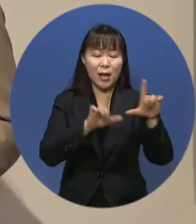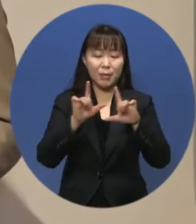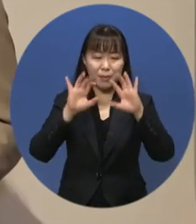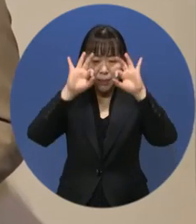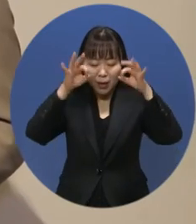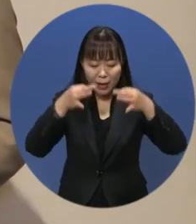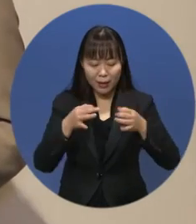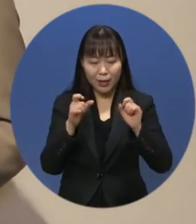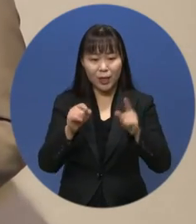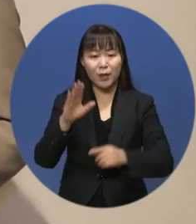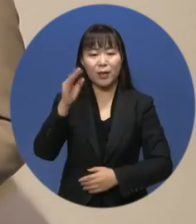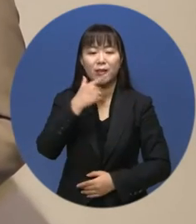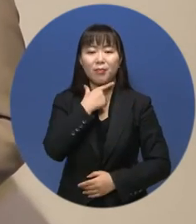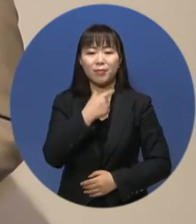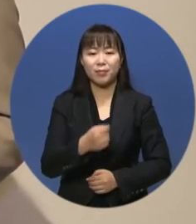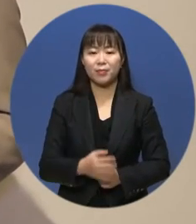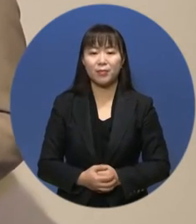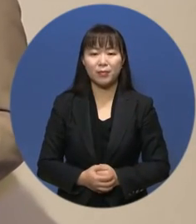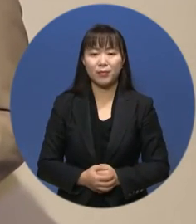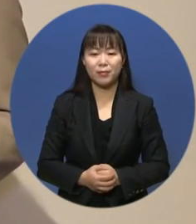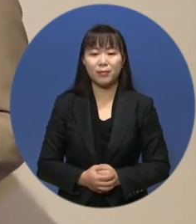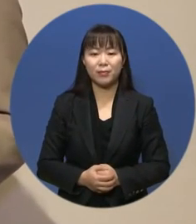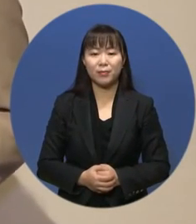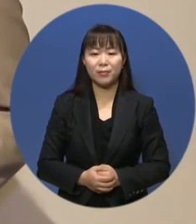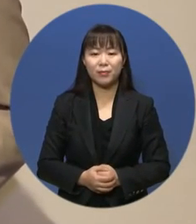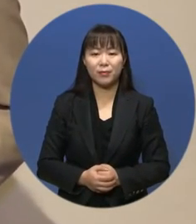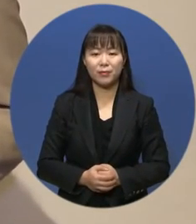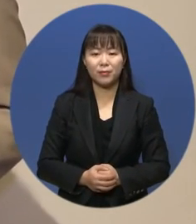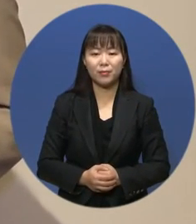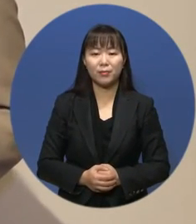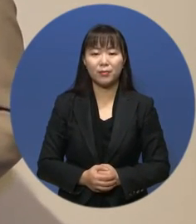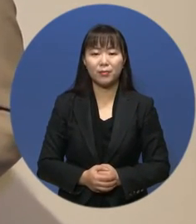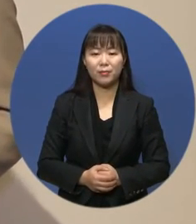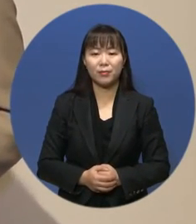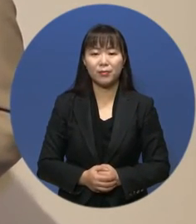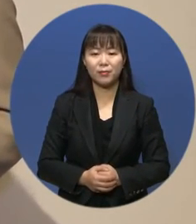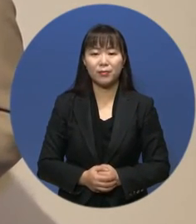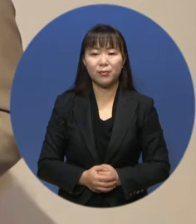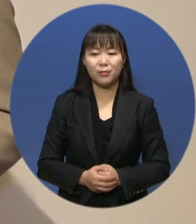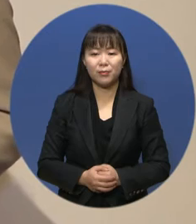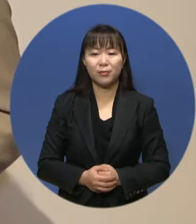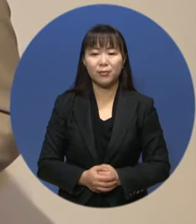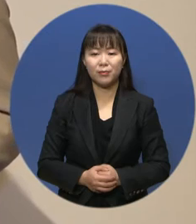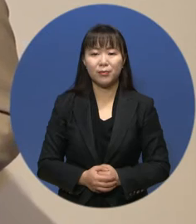되돌아보는 기회가 되길 기대해봅니다. 복지TV 뉴스 이소영입니다.